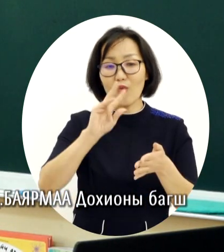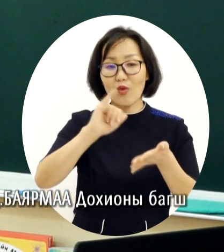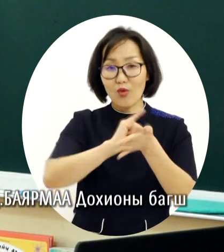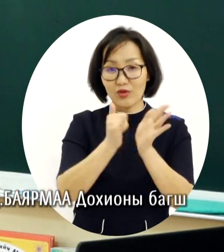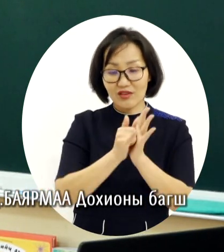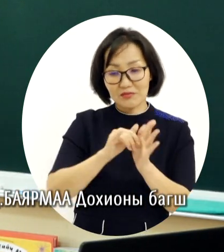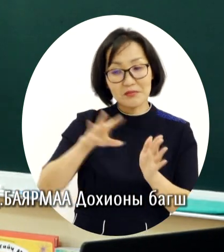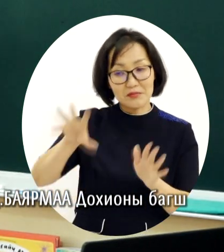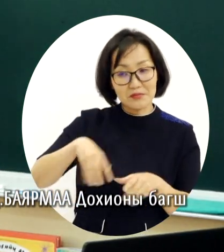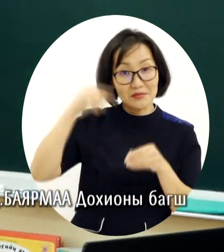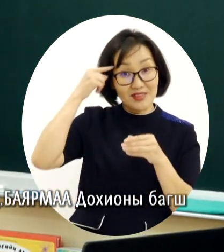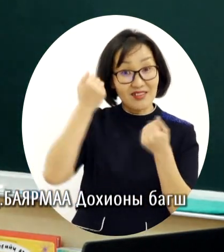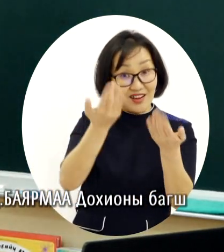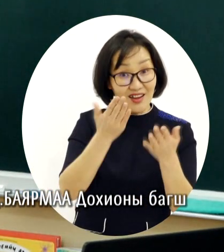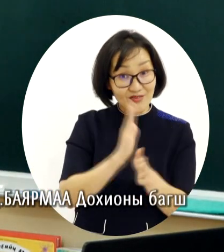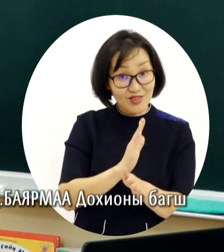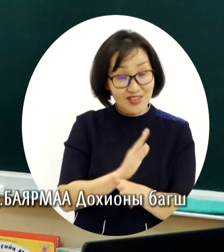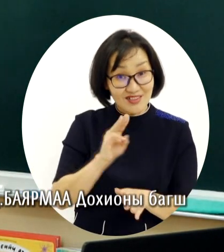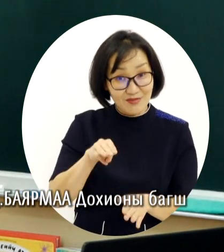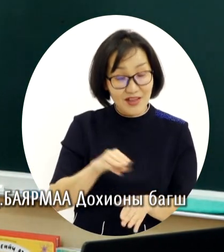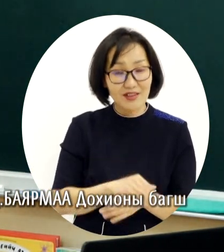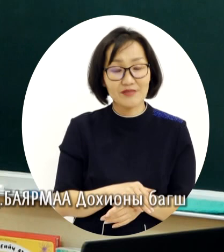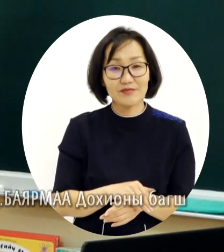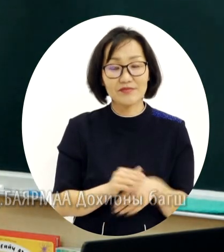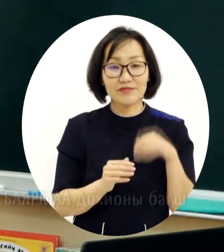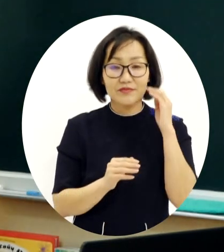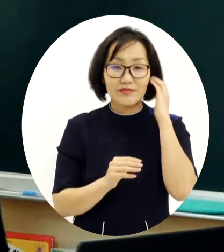бүгдээрээ мэдээд авцсан учраас 1-р хэсэгт